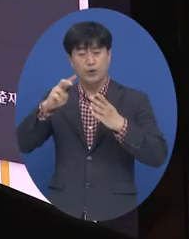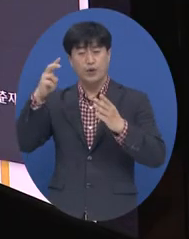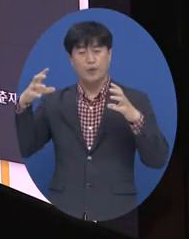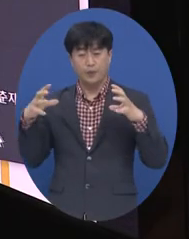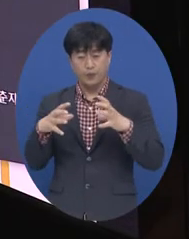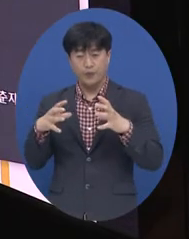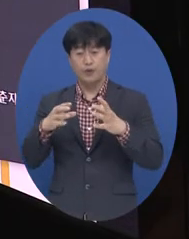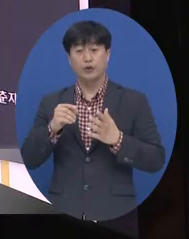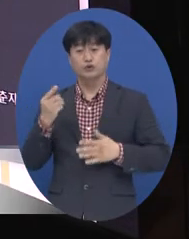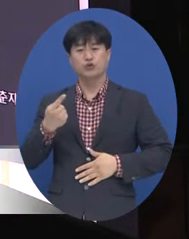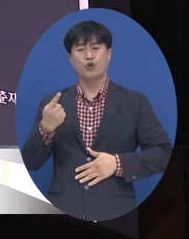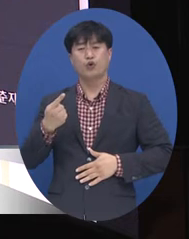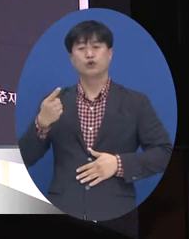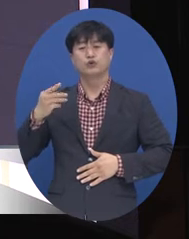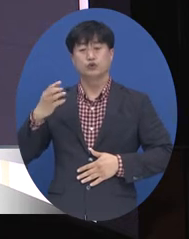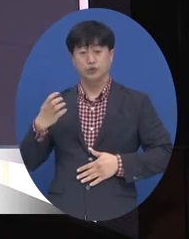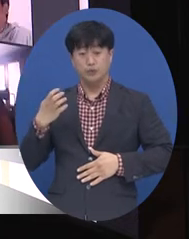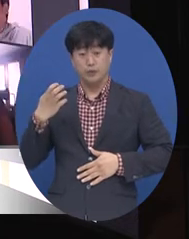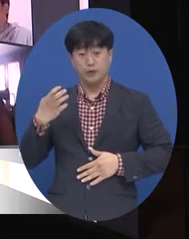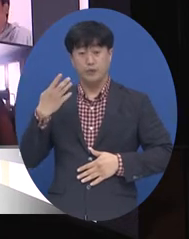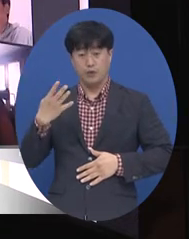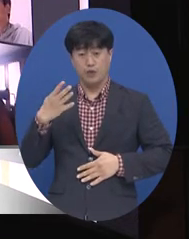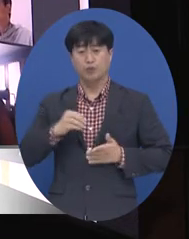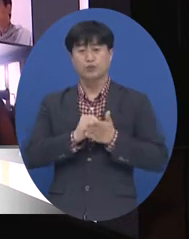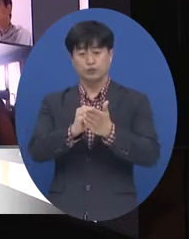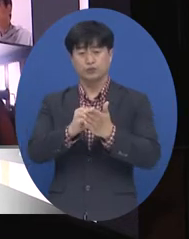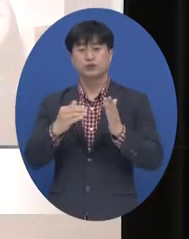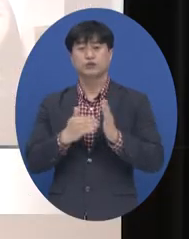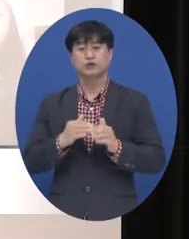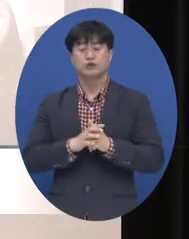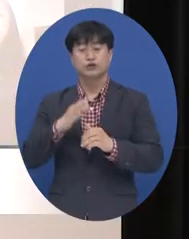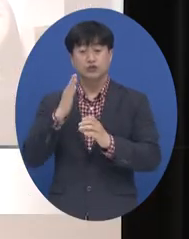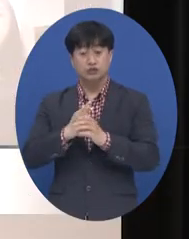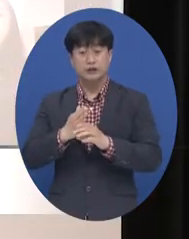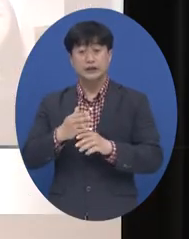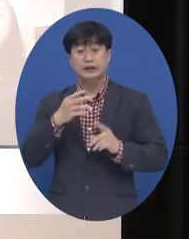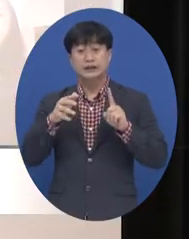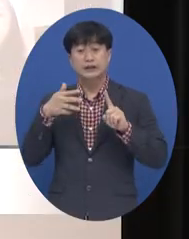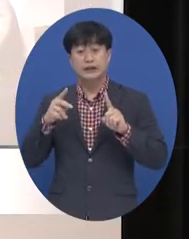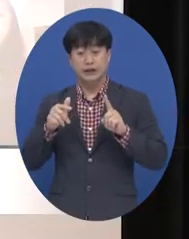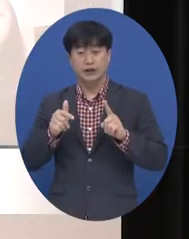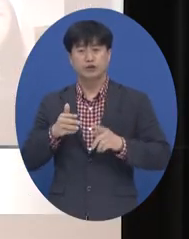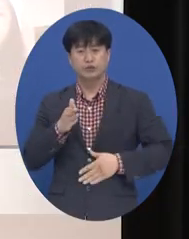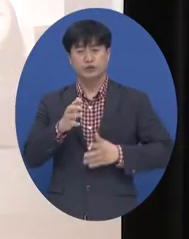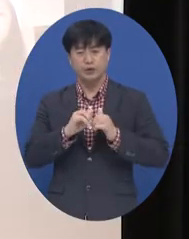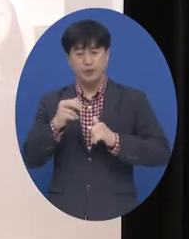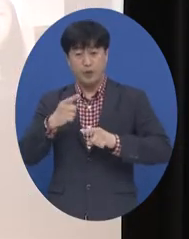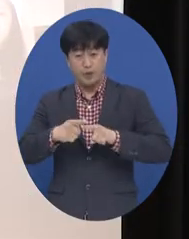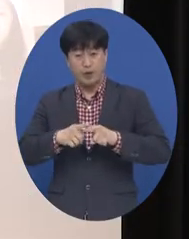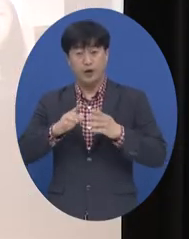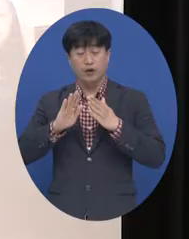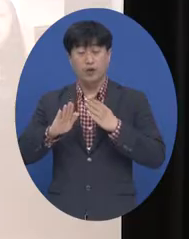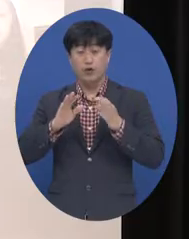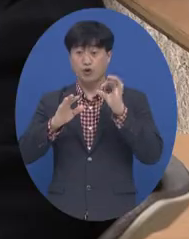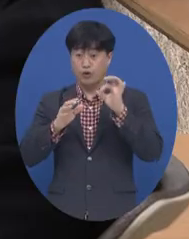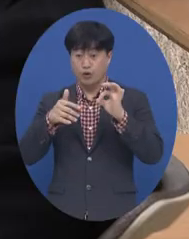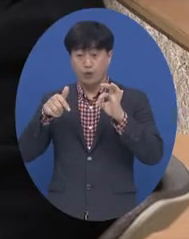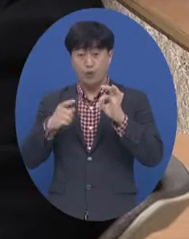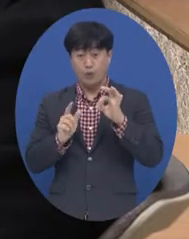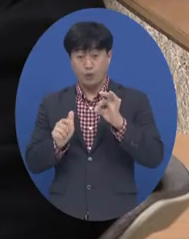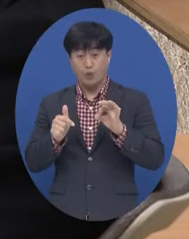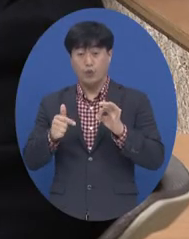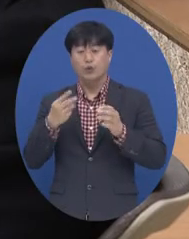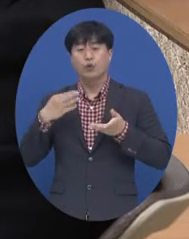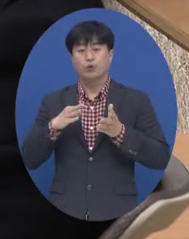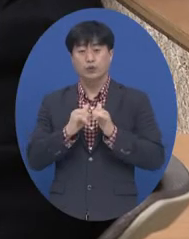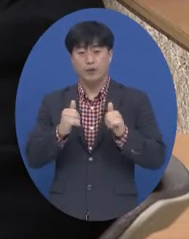공모를 실시한 결과 1084곡이 접수됐습니다. 이 중 1단계 전문가 평가를 거친 10곡이 도민 평가단 앞에